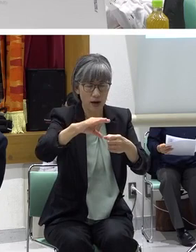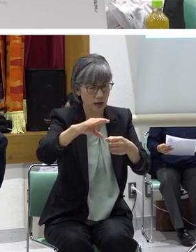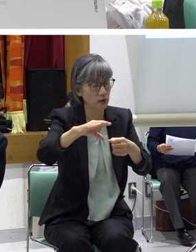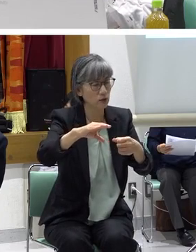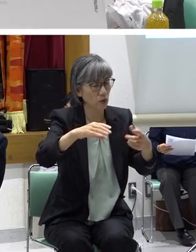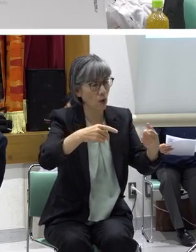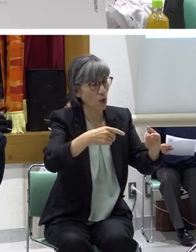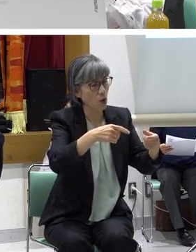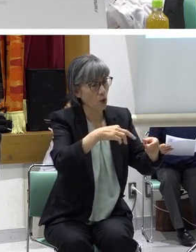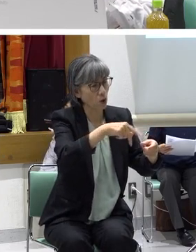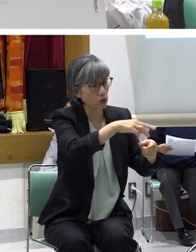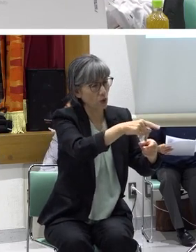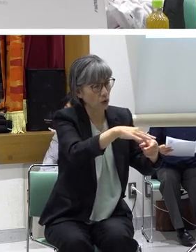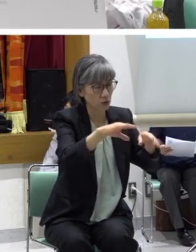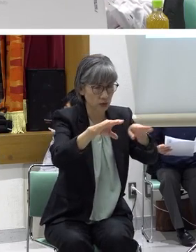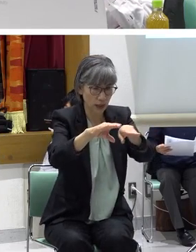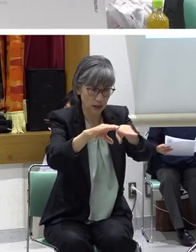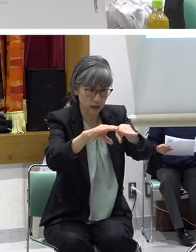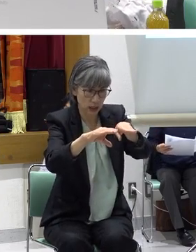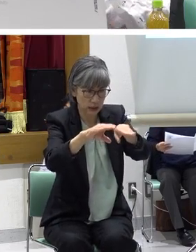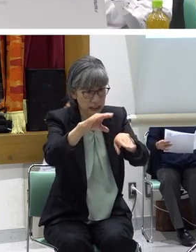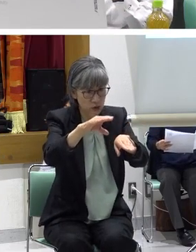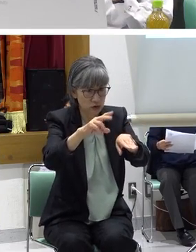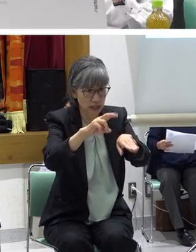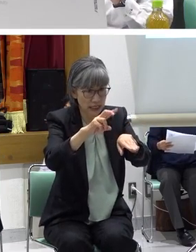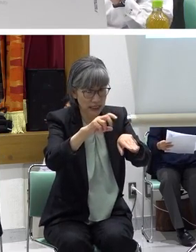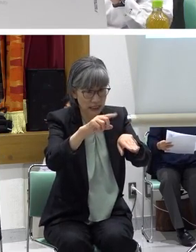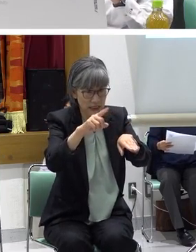差があり、転倒の危険もありました。